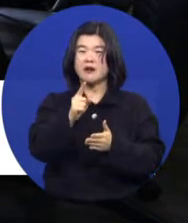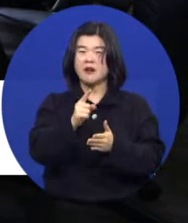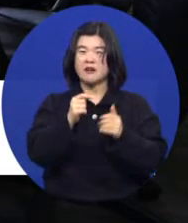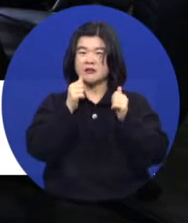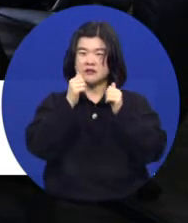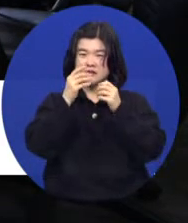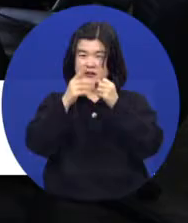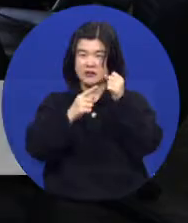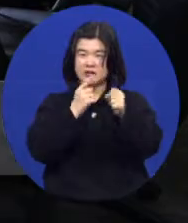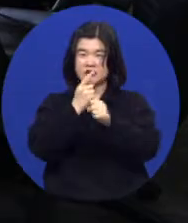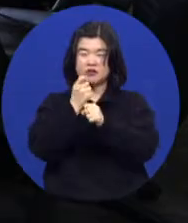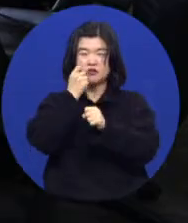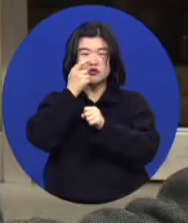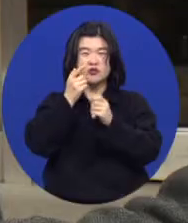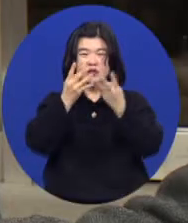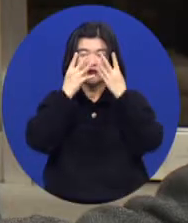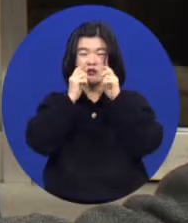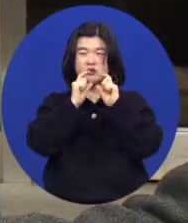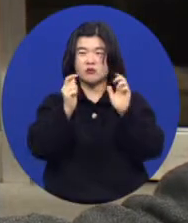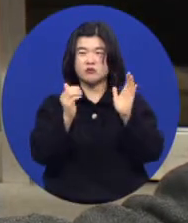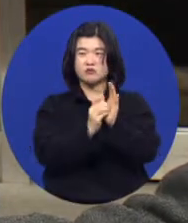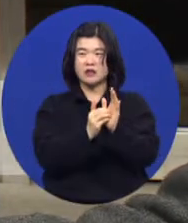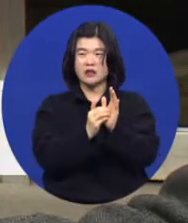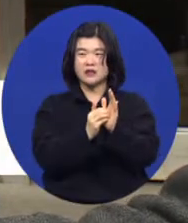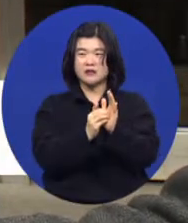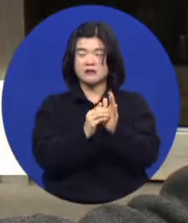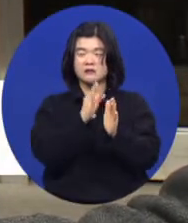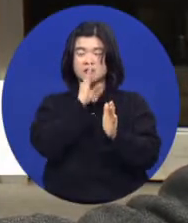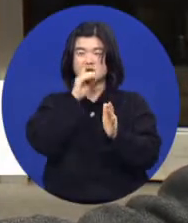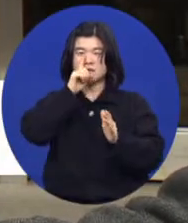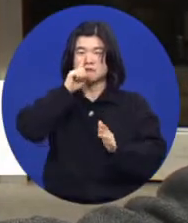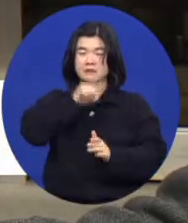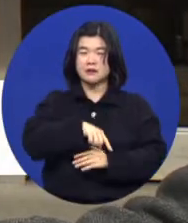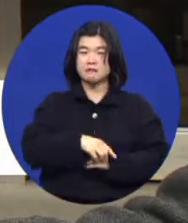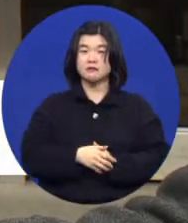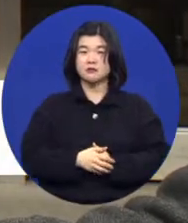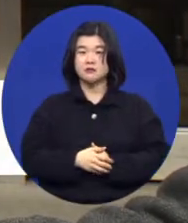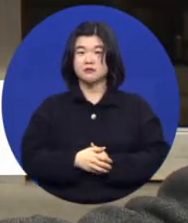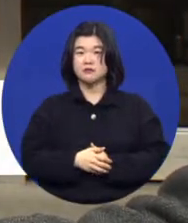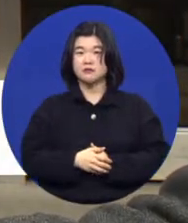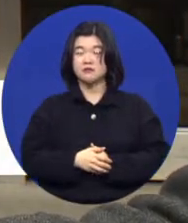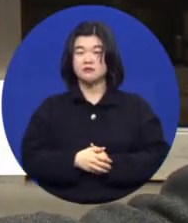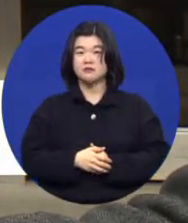징역 1년 6월을 선고했습니다. 악을 저질렀고